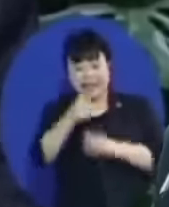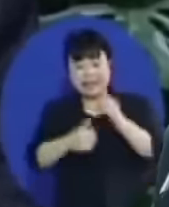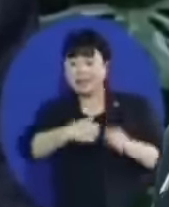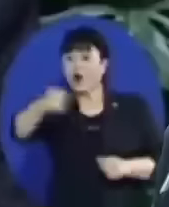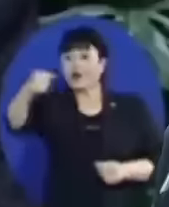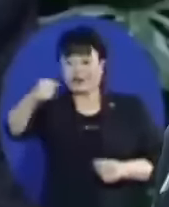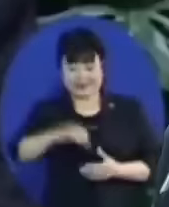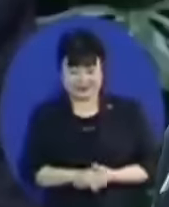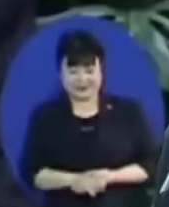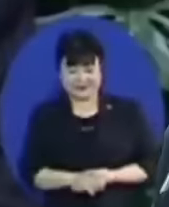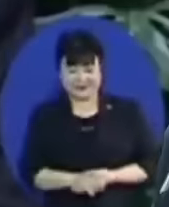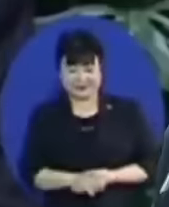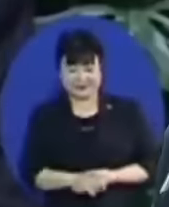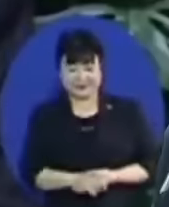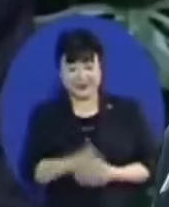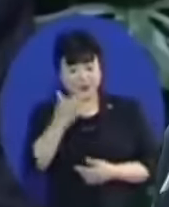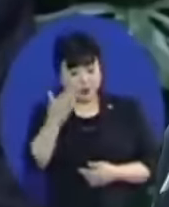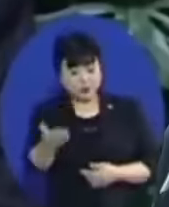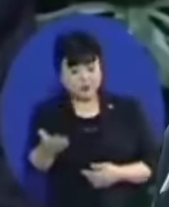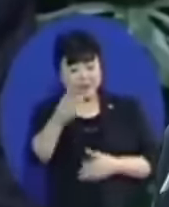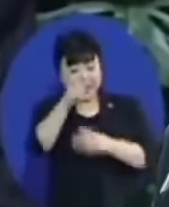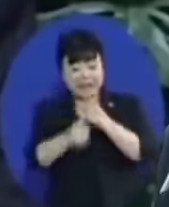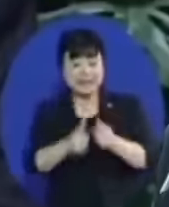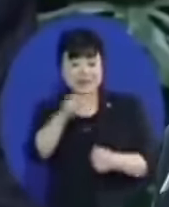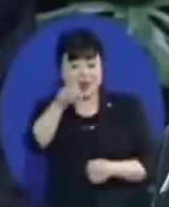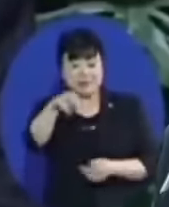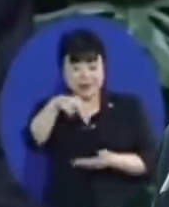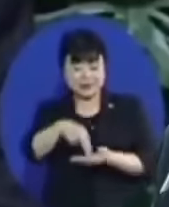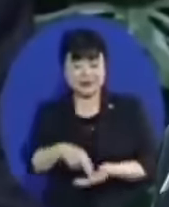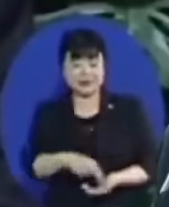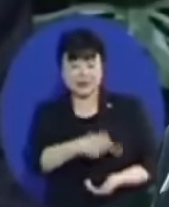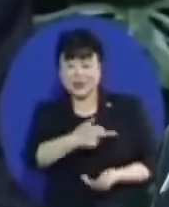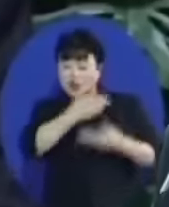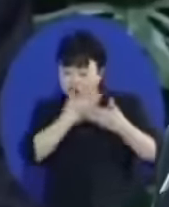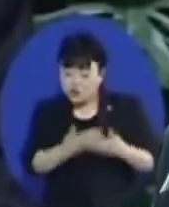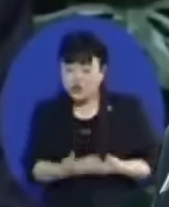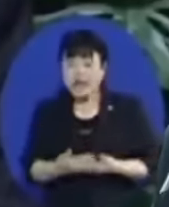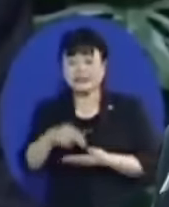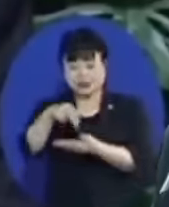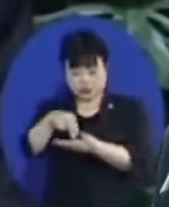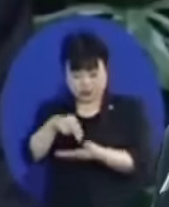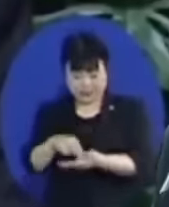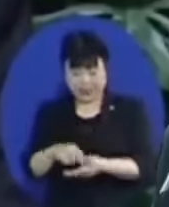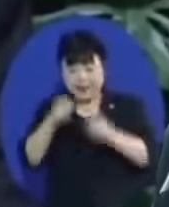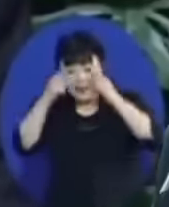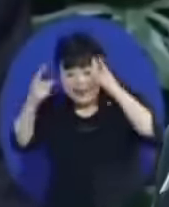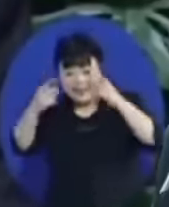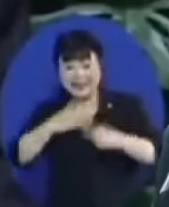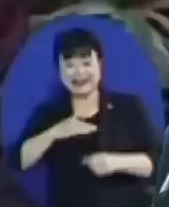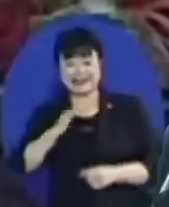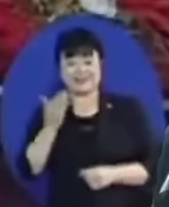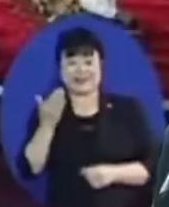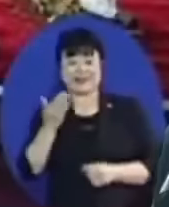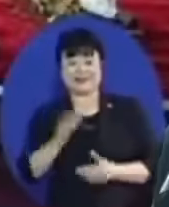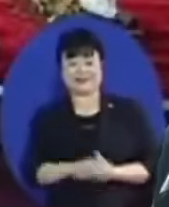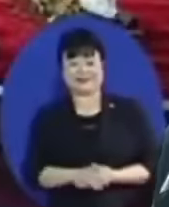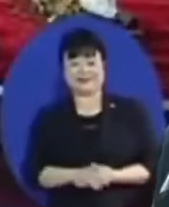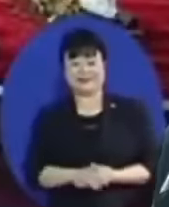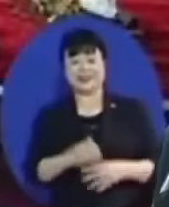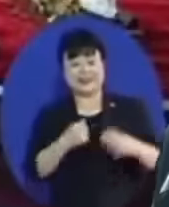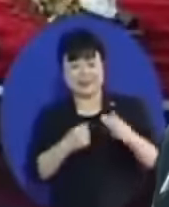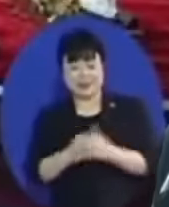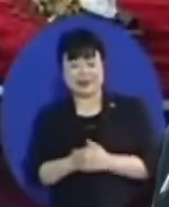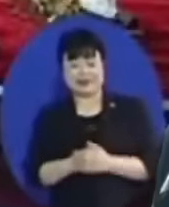것입니다. 그러므로 여러분은 하나님 앞에서는 지극히 귀한 존재라는 것을 깨달아 알아야 되는 것입니다.